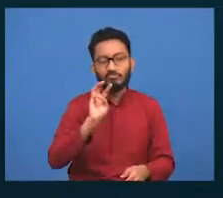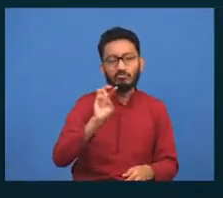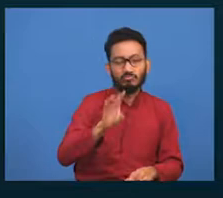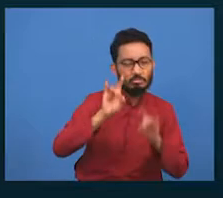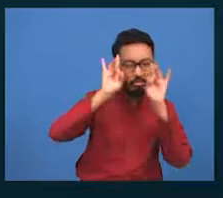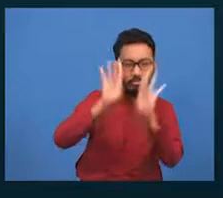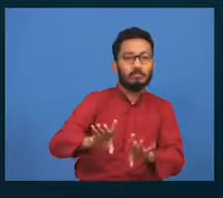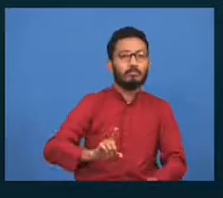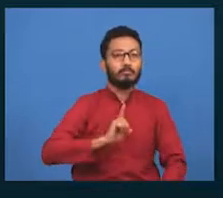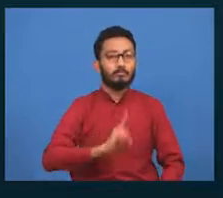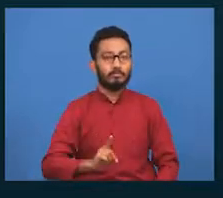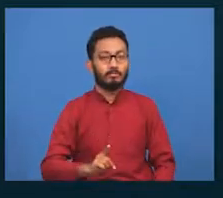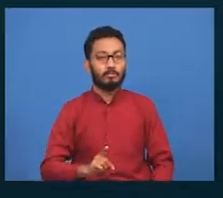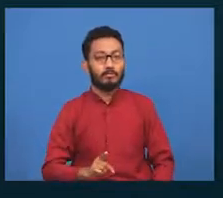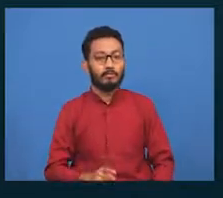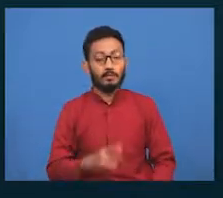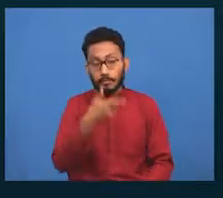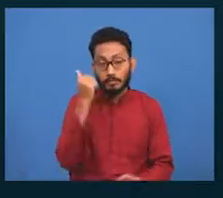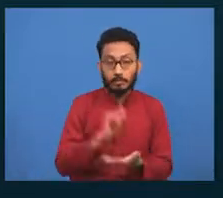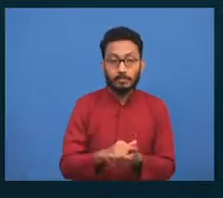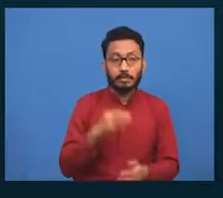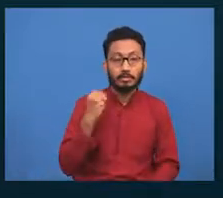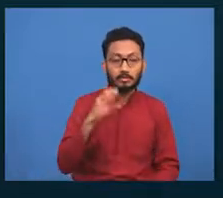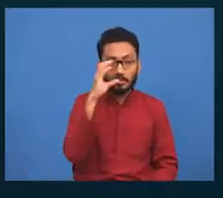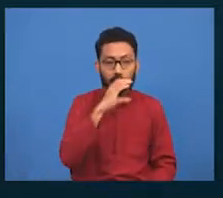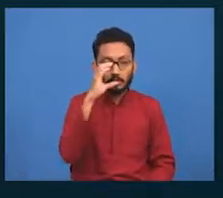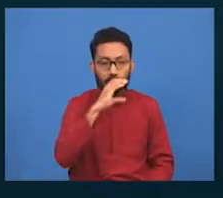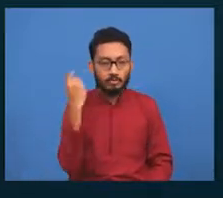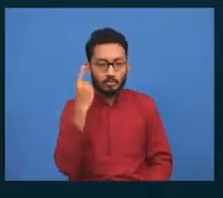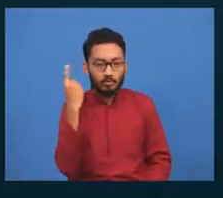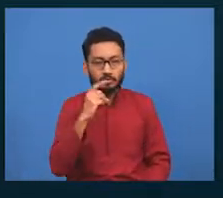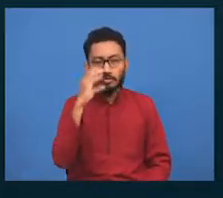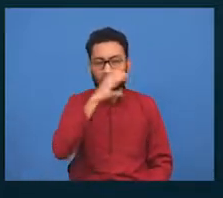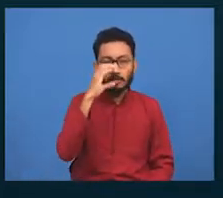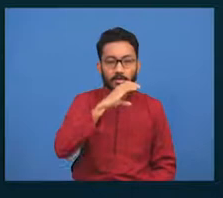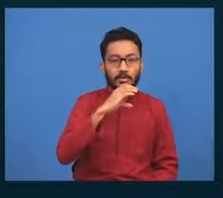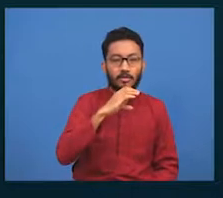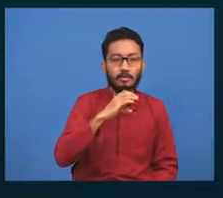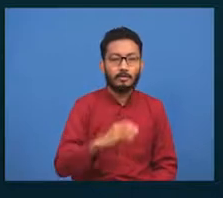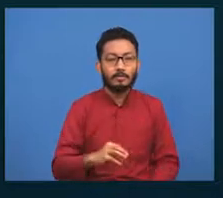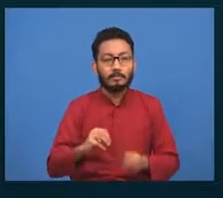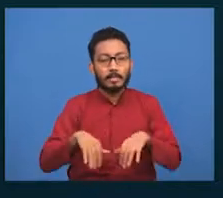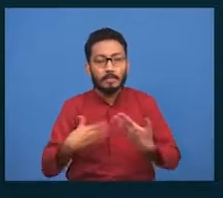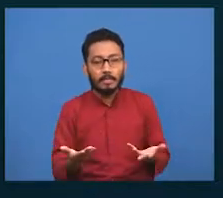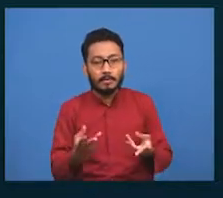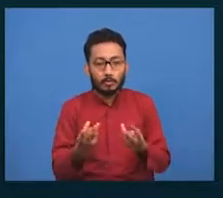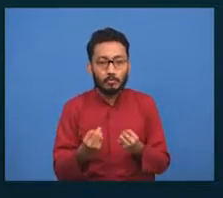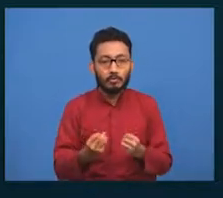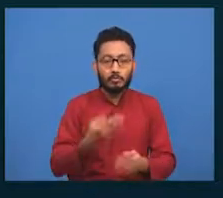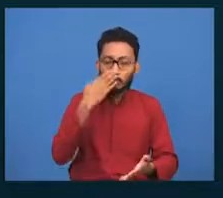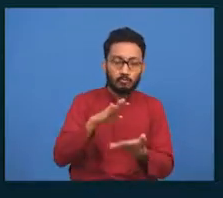sentiasa mencari jalan untuk memburukkan dan merendah-rendahkan ajaran Islam. Yang